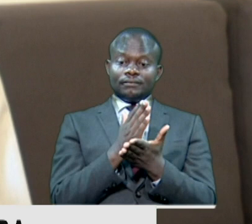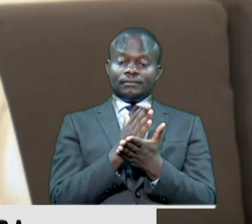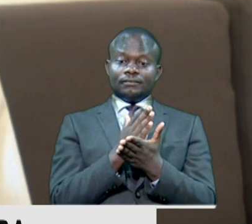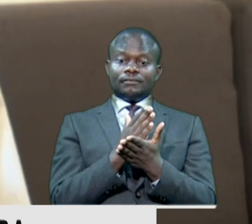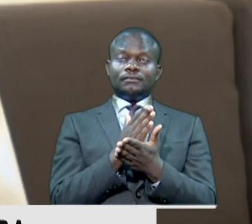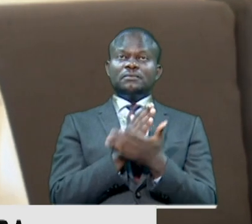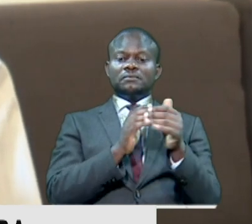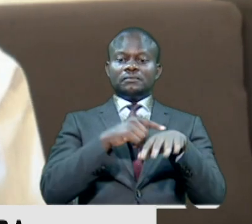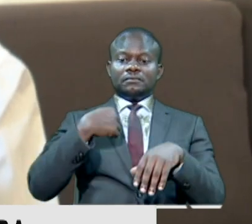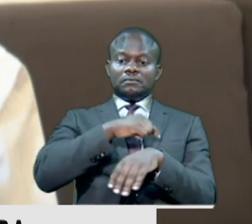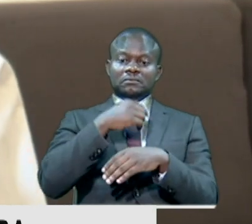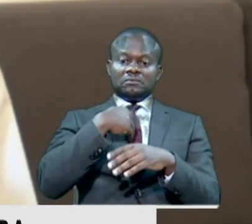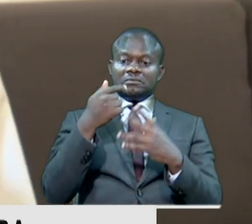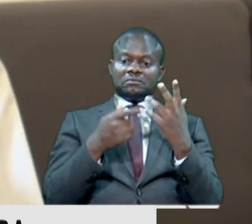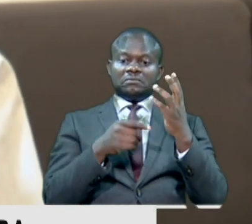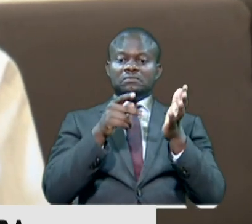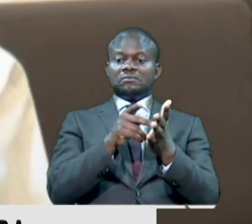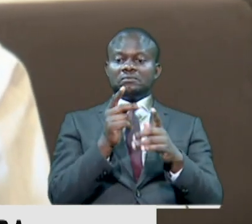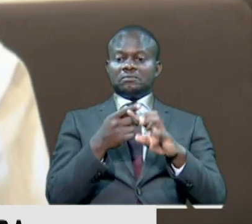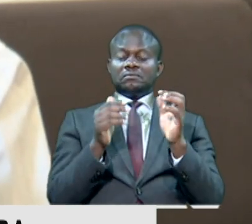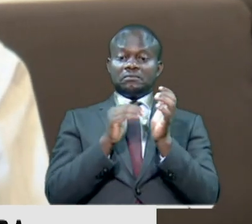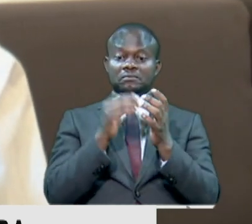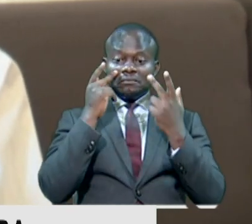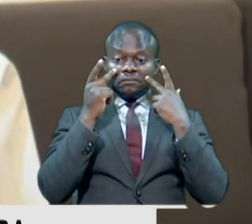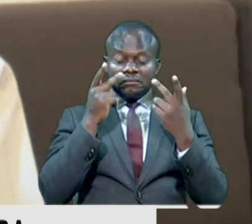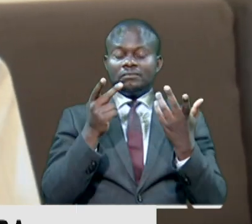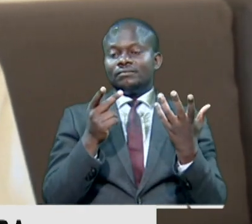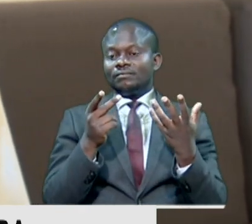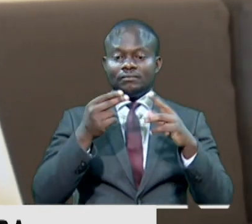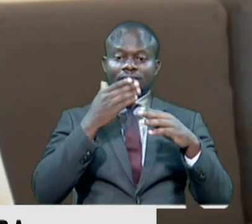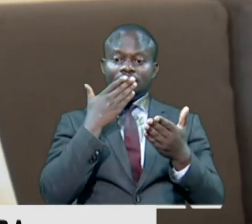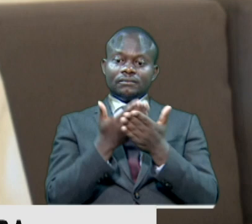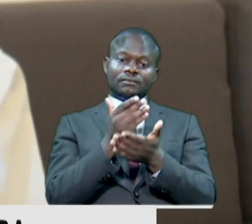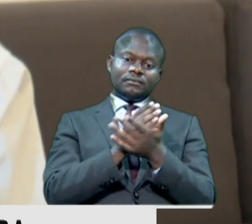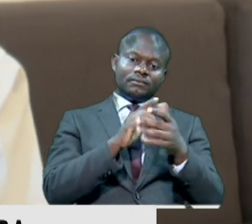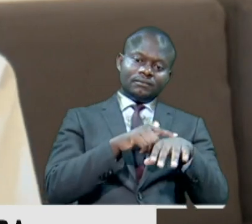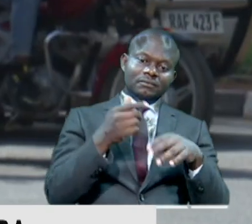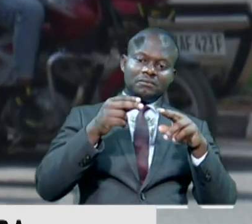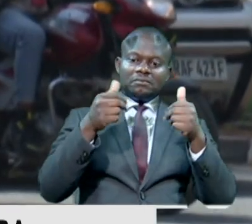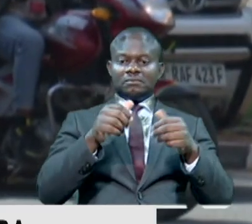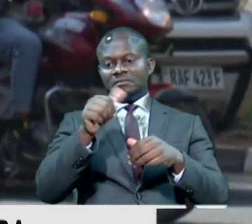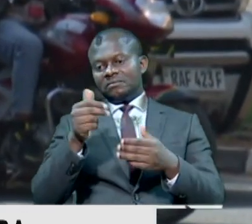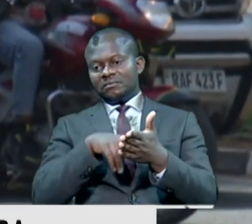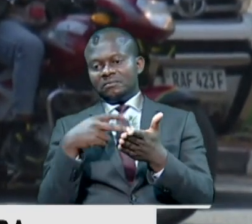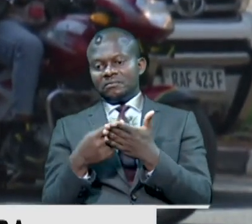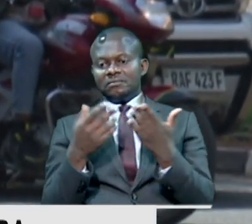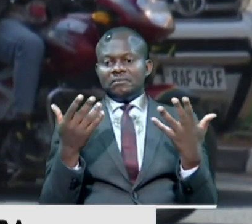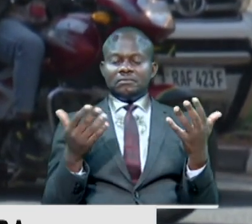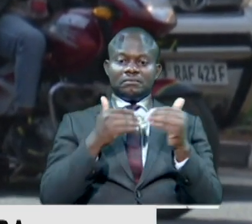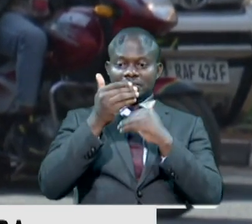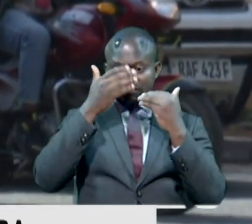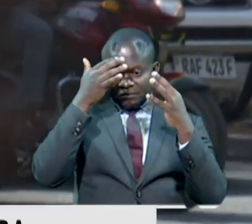najyaga ngira utuntu nkora nyine ariko nkabona ntabwo tugenda umunsi umwe bikagenda undi bikanga nza